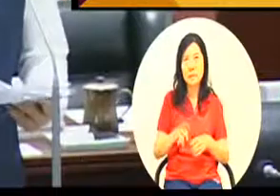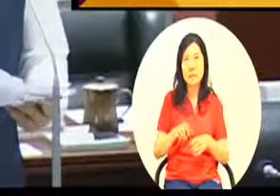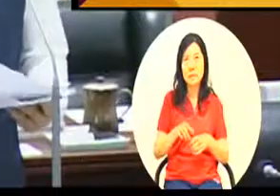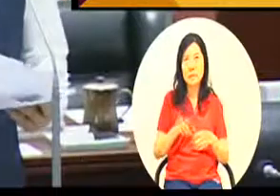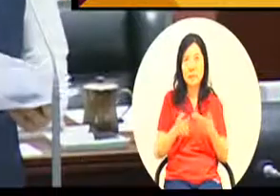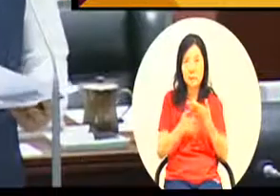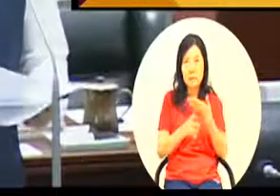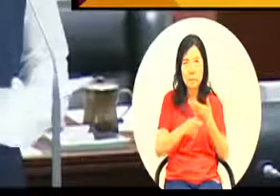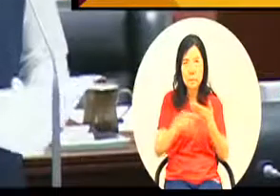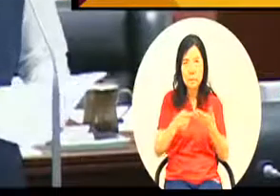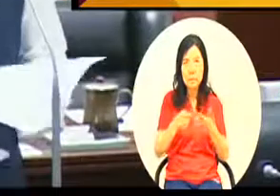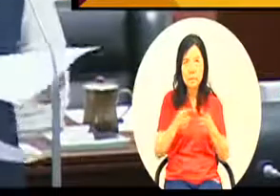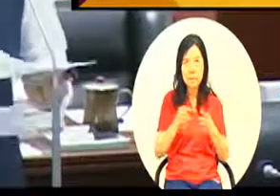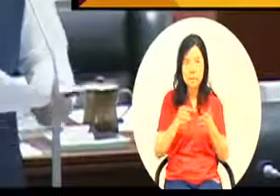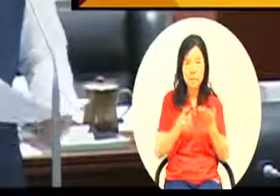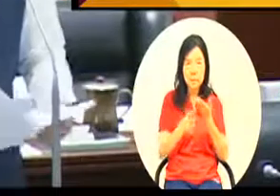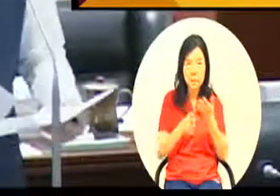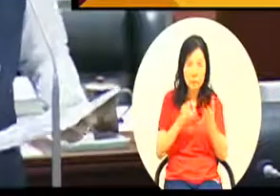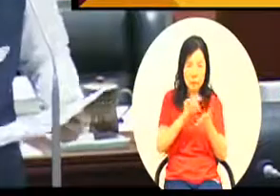罪化，我觉得啦，